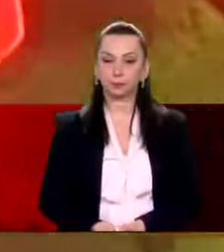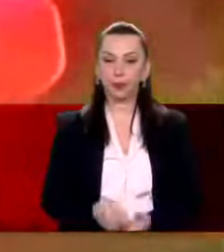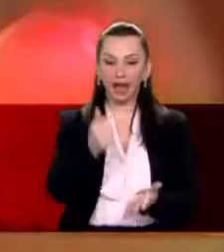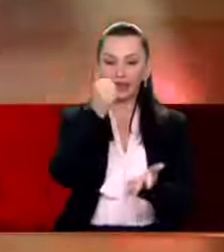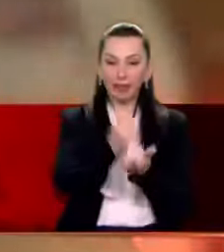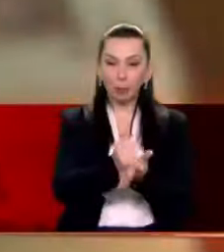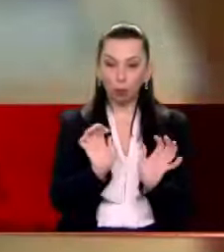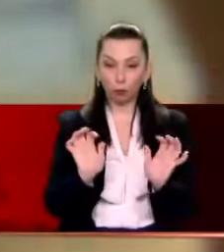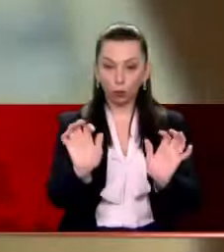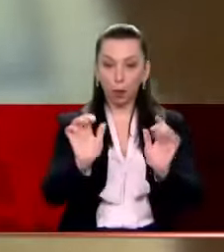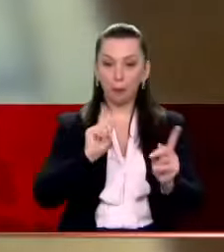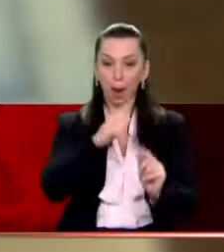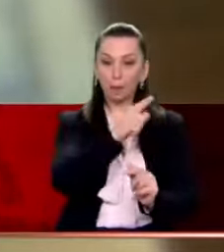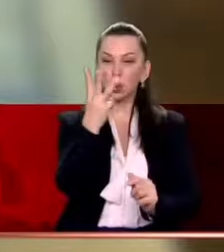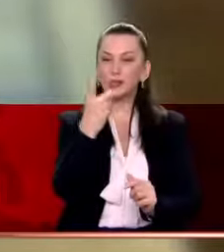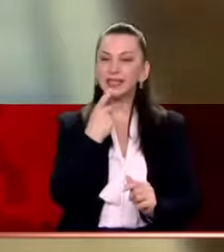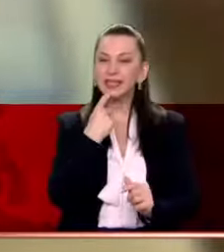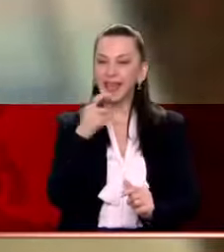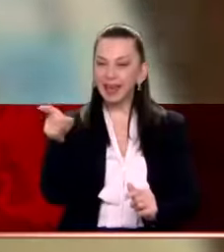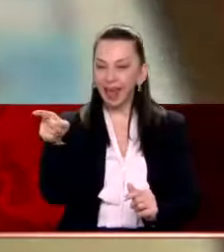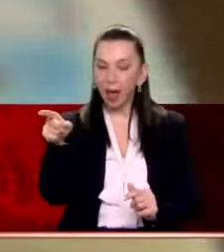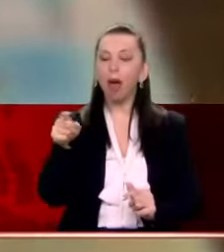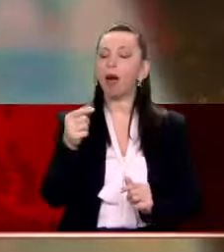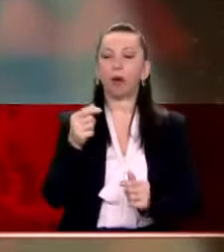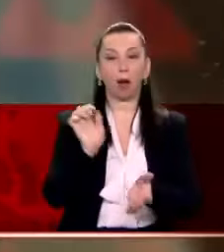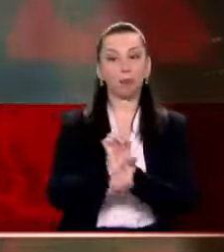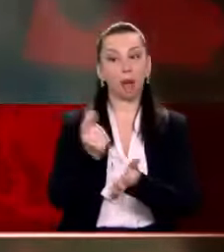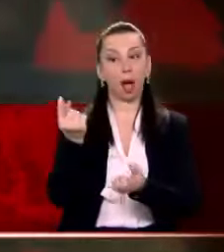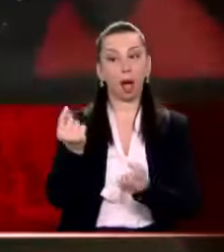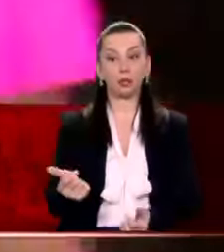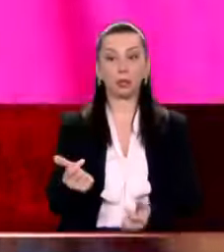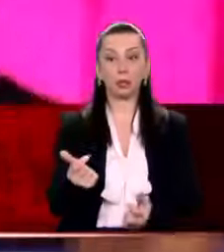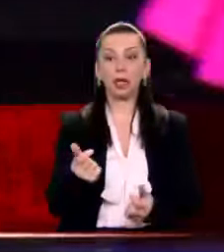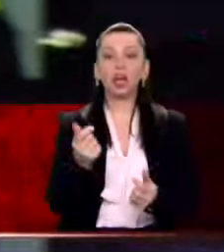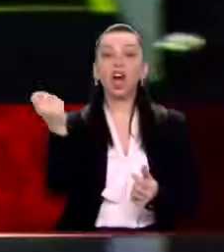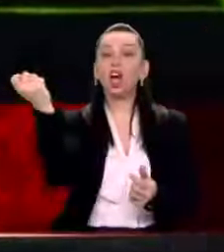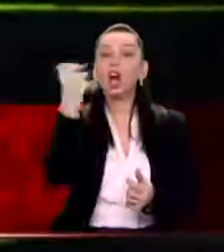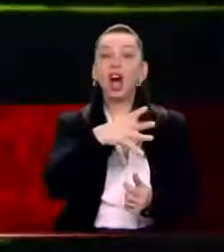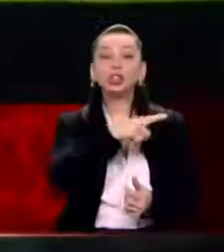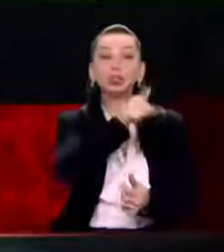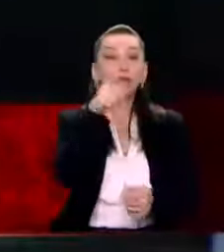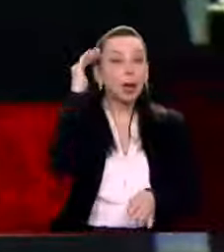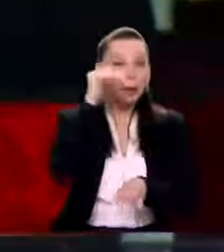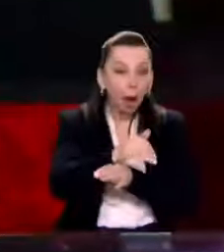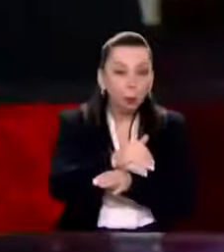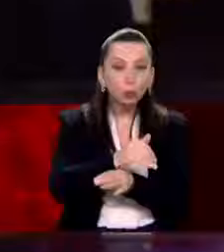Tapu vurgununda mahkeme 3 yıl hapse az buldu. Mağdur sayısına göre ceza talep etti.